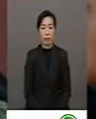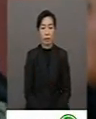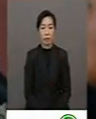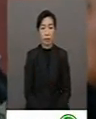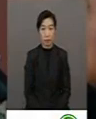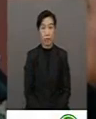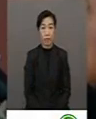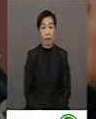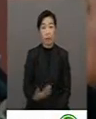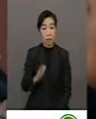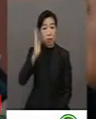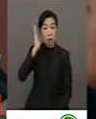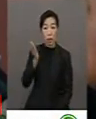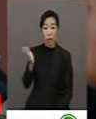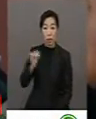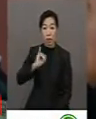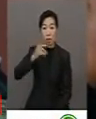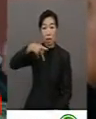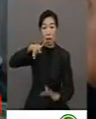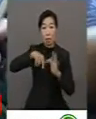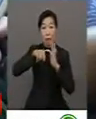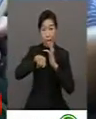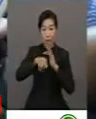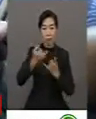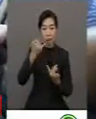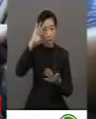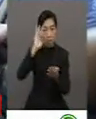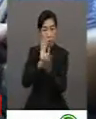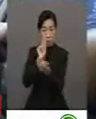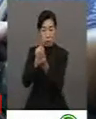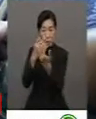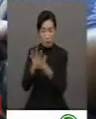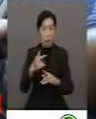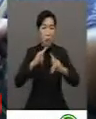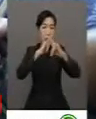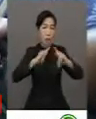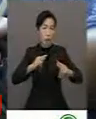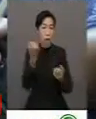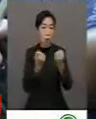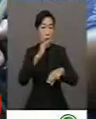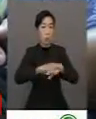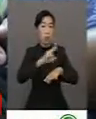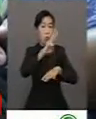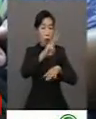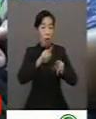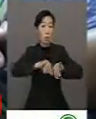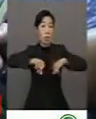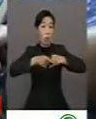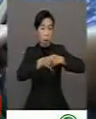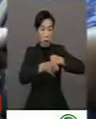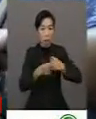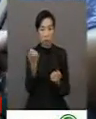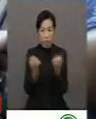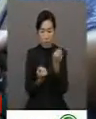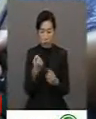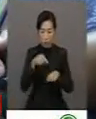นอกจากนี้นะคะในไผ่วันพอยที่ตำรวจเชิญมาให้ปากคำยังมีเจ้าของเต็นท์รถยนต์มือ2ย่านถนนพระราม3ที่ขายรถยนต์ลัมโบ